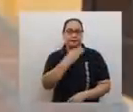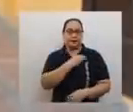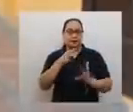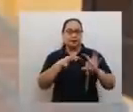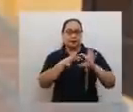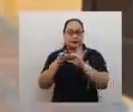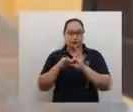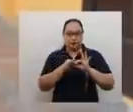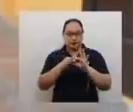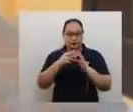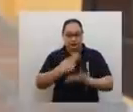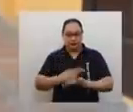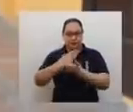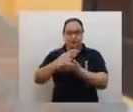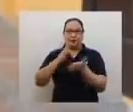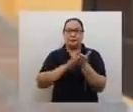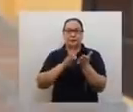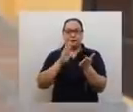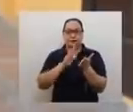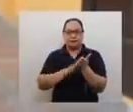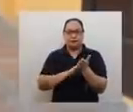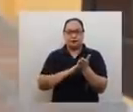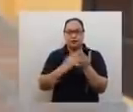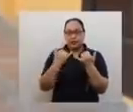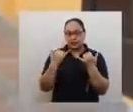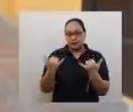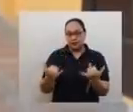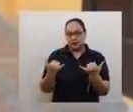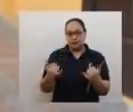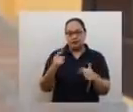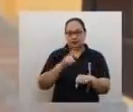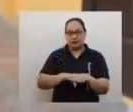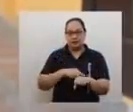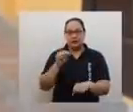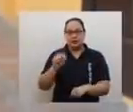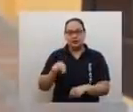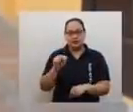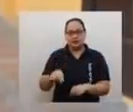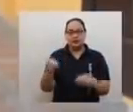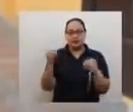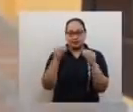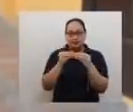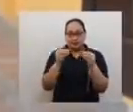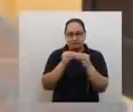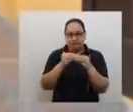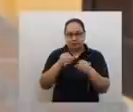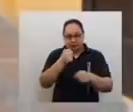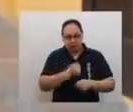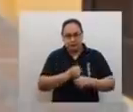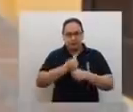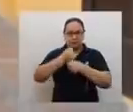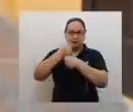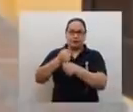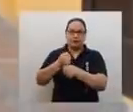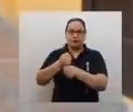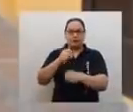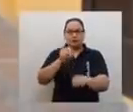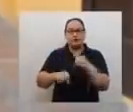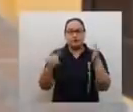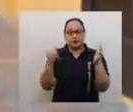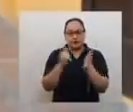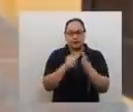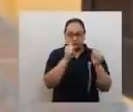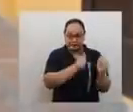at makipagtulungan sa paaralan. Sa panahon pong ito namin higit na kailangan ang suporta ninyo upang